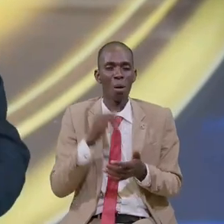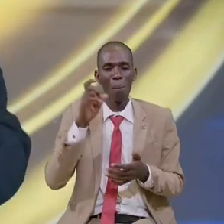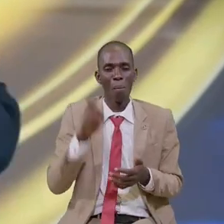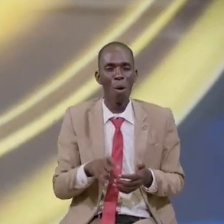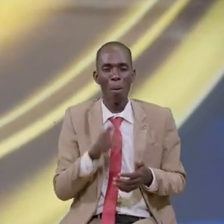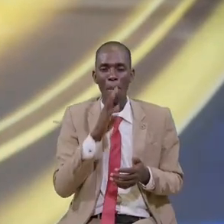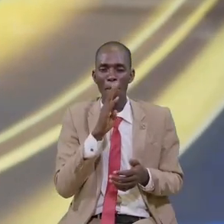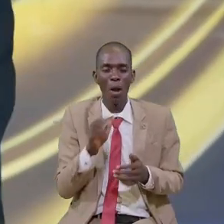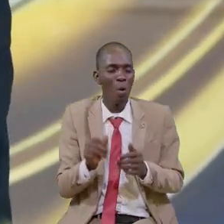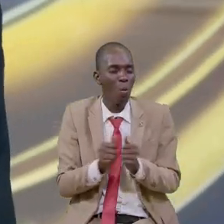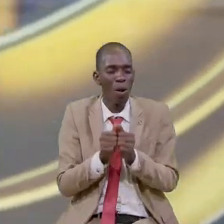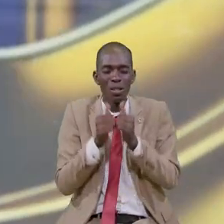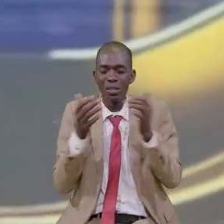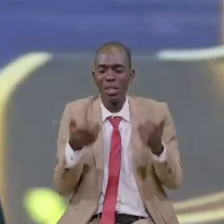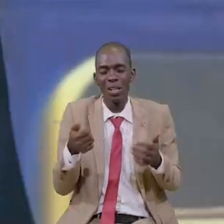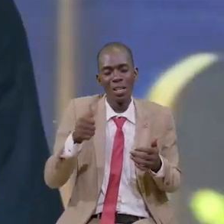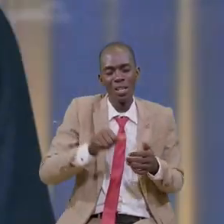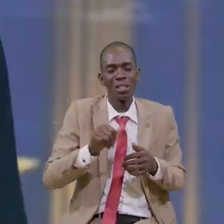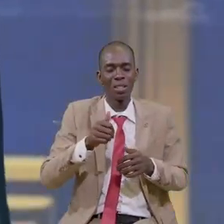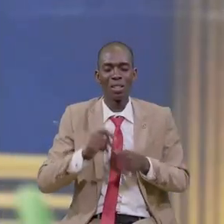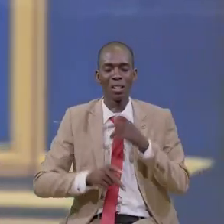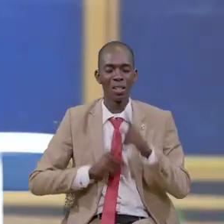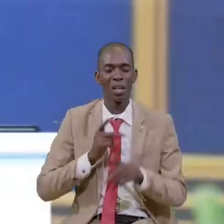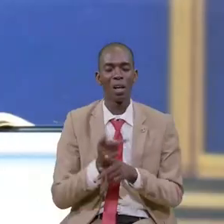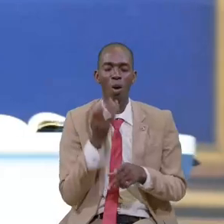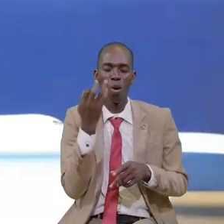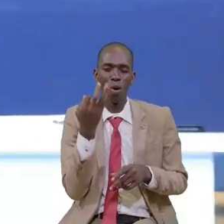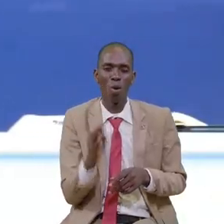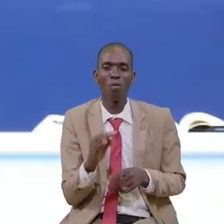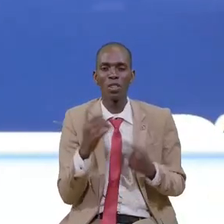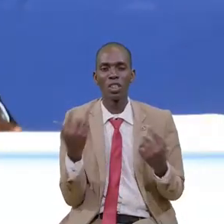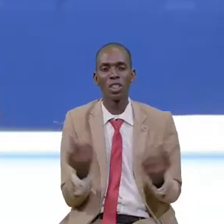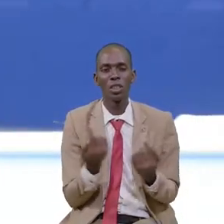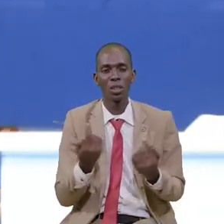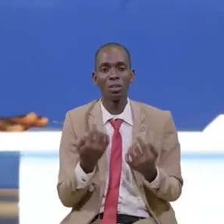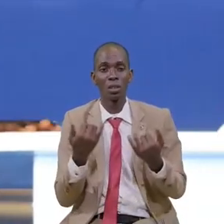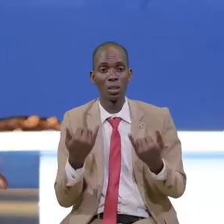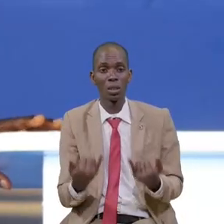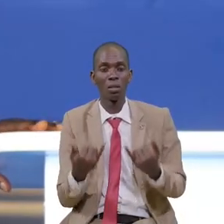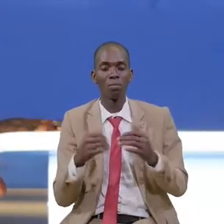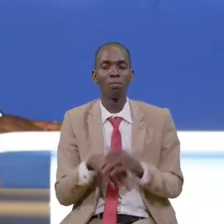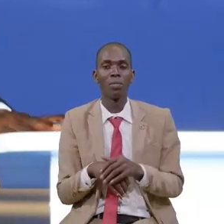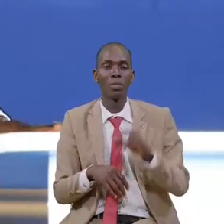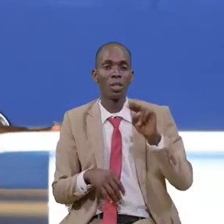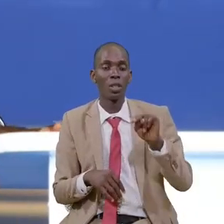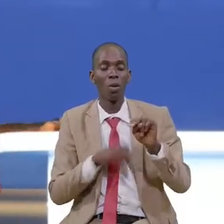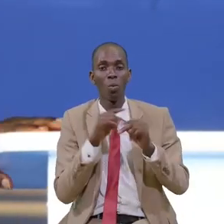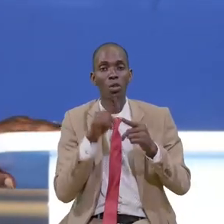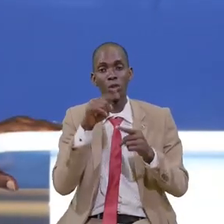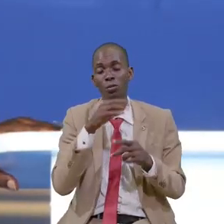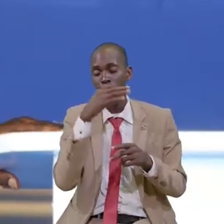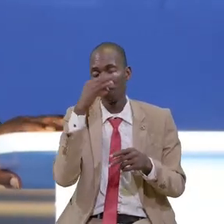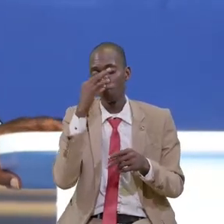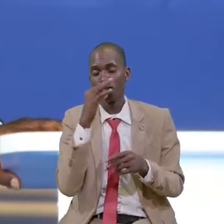sans iniquité, sans toute forme d'iniquité. Ensuite, quand tu jeûnes et prie, rappelle-toi, il a